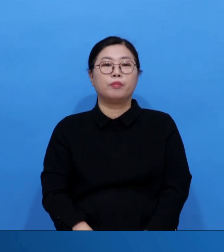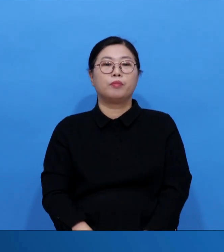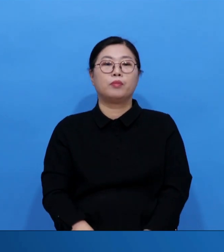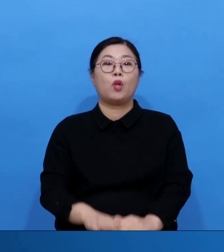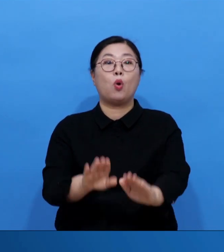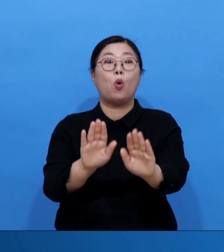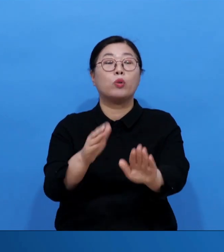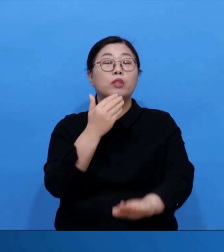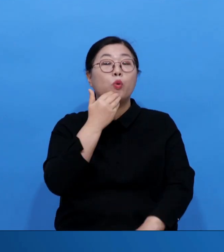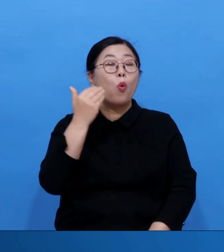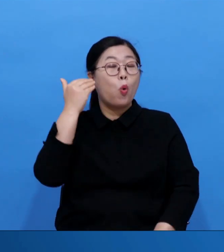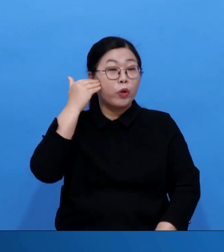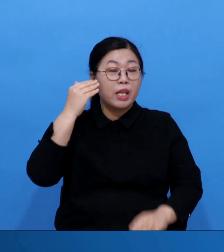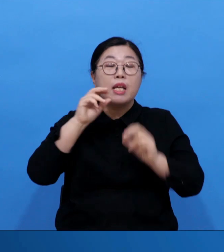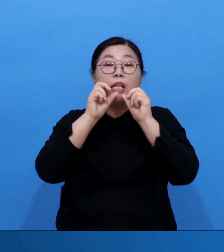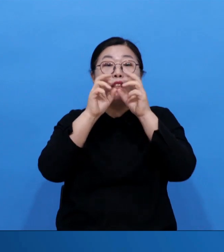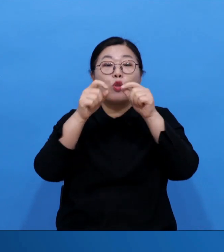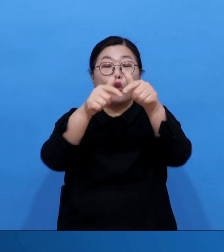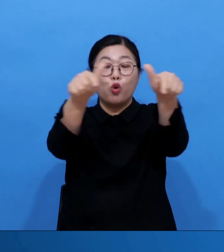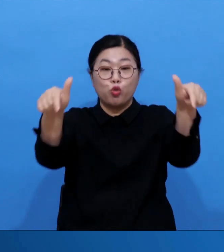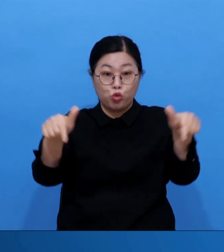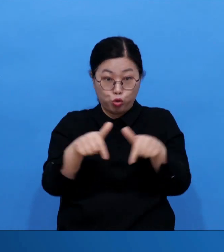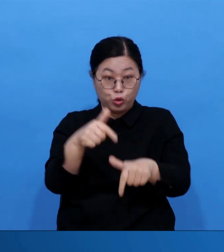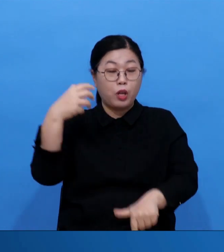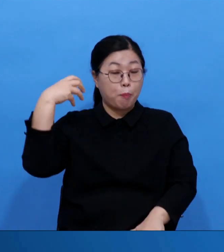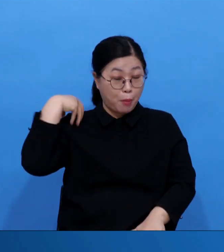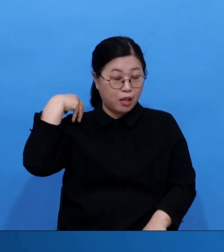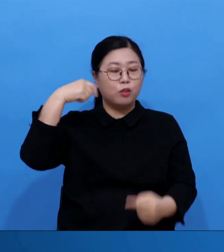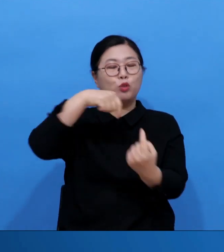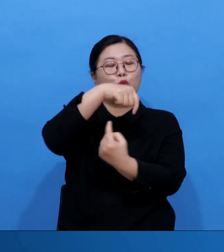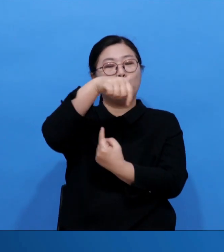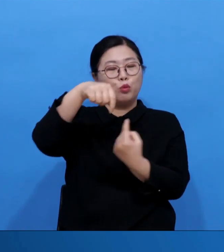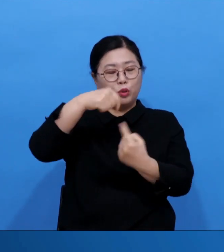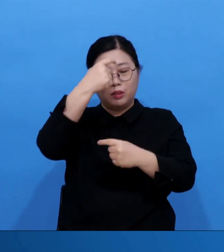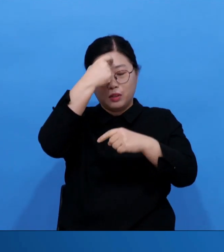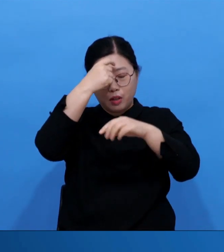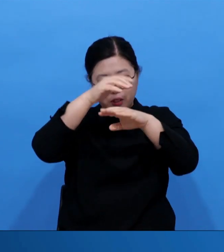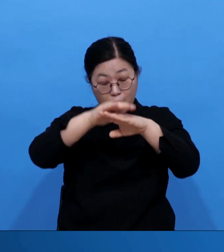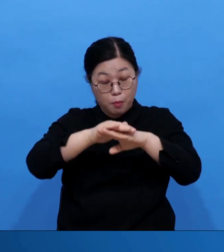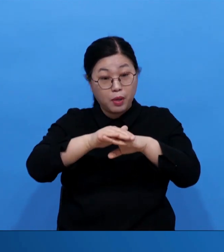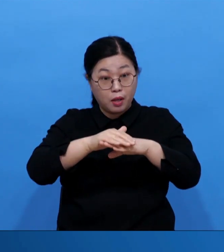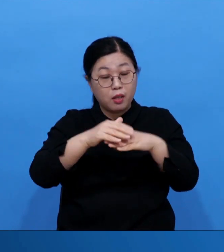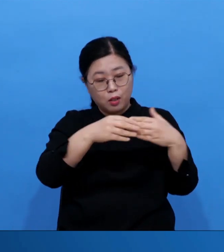오늘은 농인 선교국 주간으로 예배가 진행이 되고 있습니다.